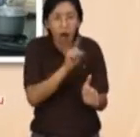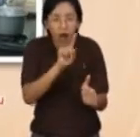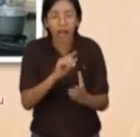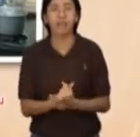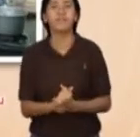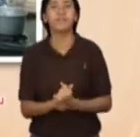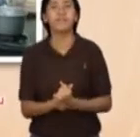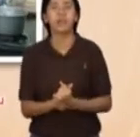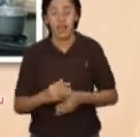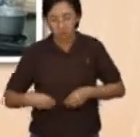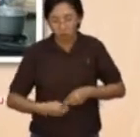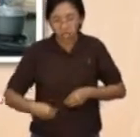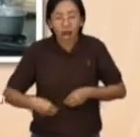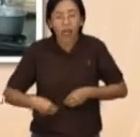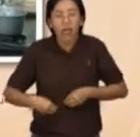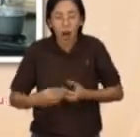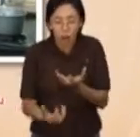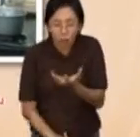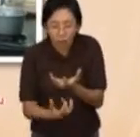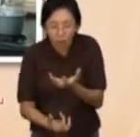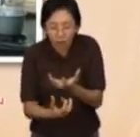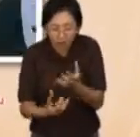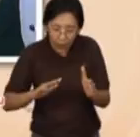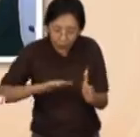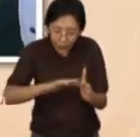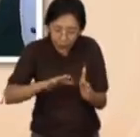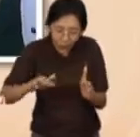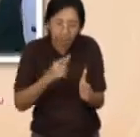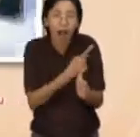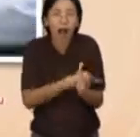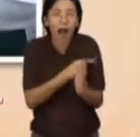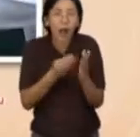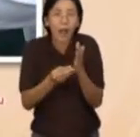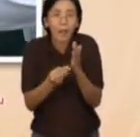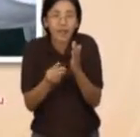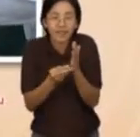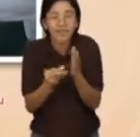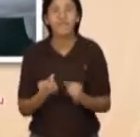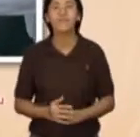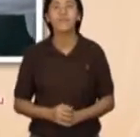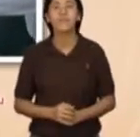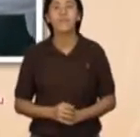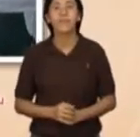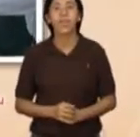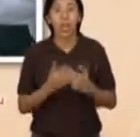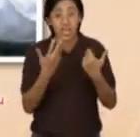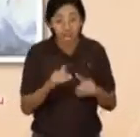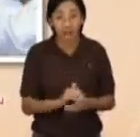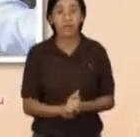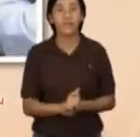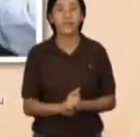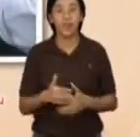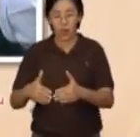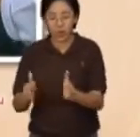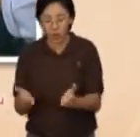ขของทางไส้ฮะที ่ไขของไส้มันนะคะ นี่ฮะเอาขึ้นมาก็มาแช่น้ำเย็นนะฮะแช่น้ำเย็